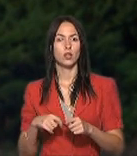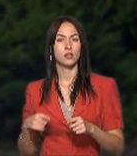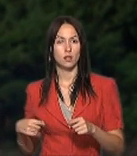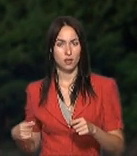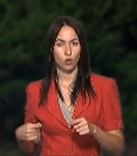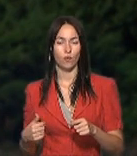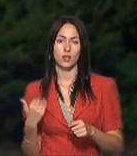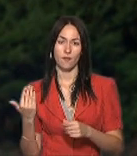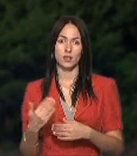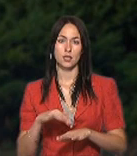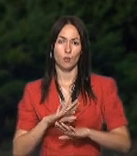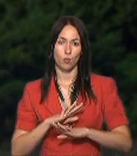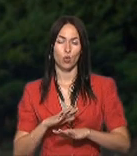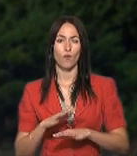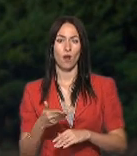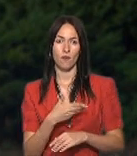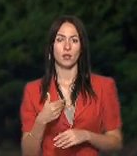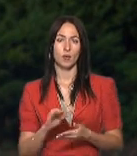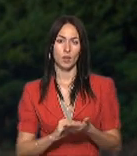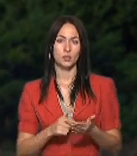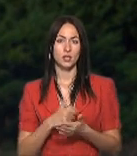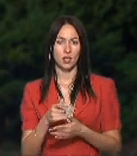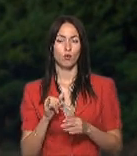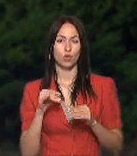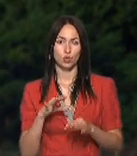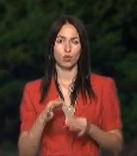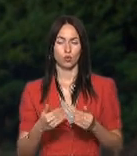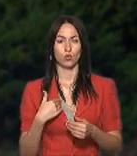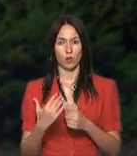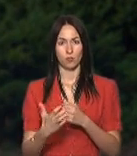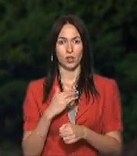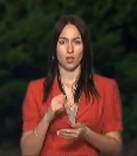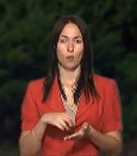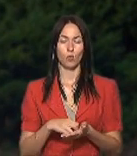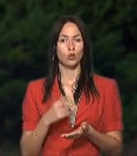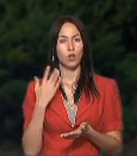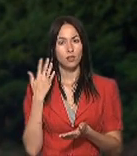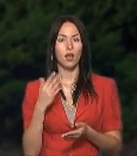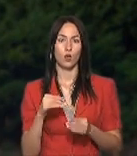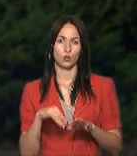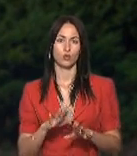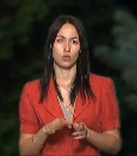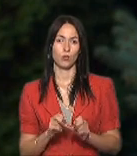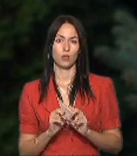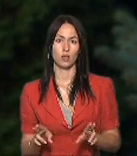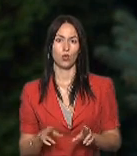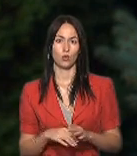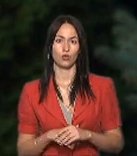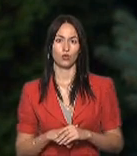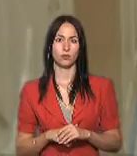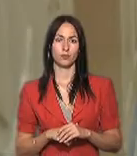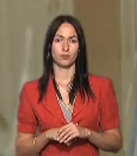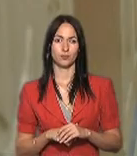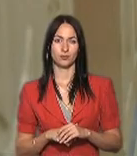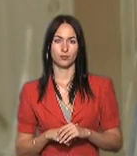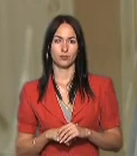затягувати, він запропонував нам написати заяву і рішення суду нам надішлють на пошту. Гадаю, рішення буде аналогічним. Я думаю, буде